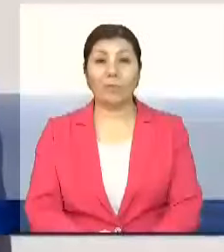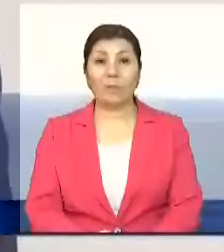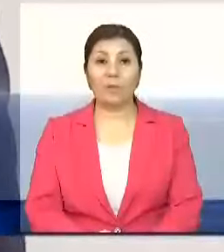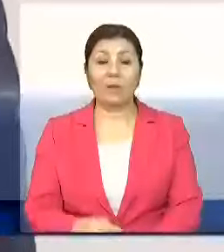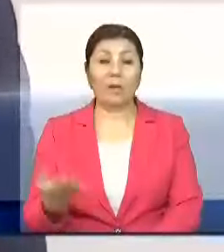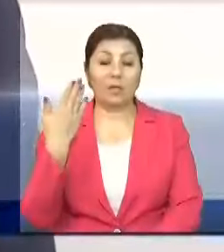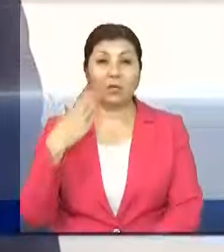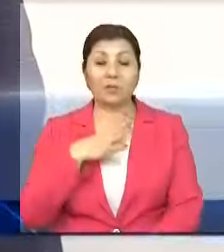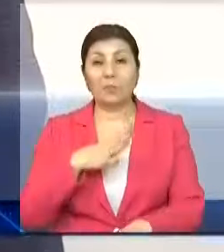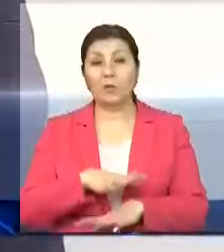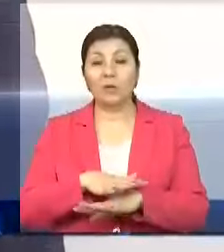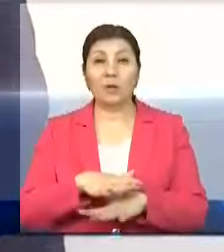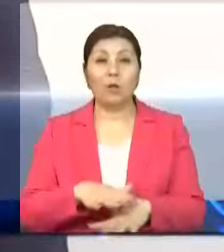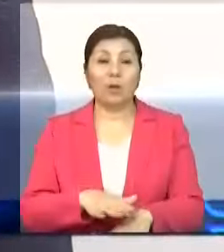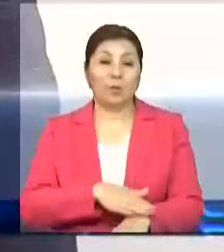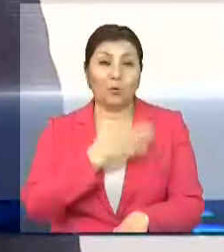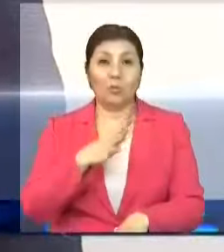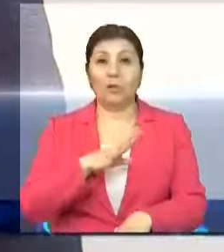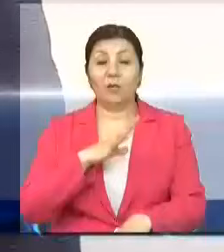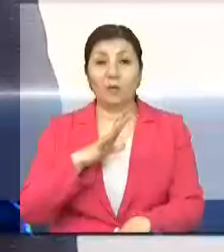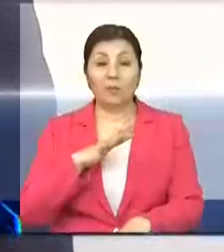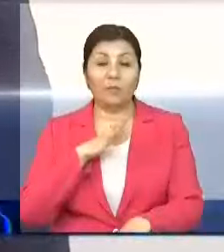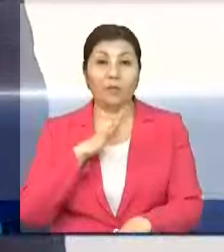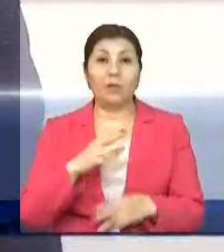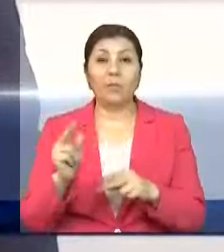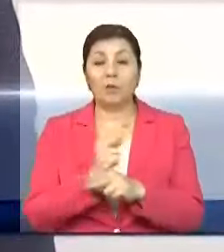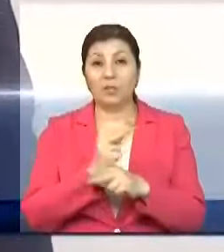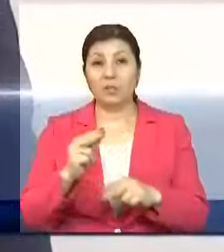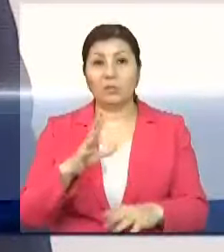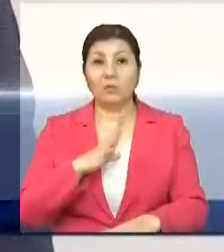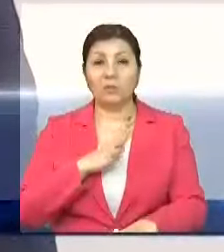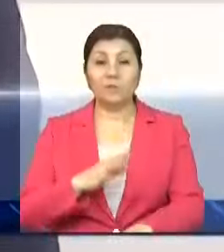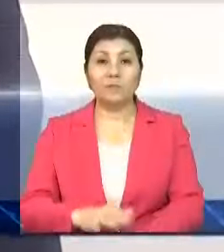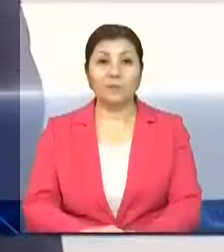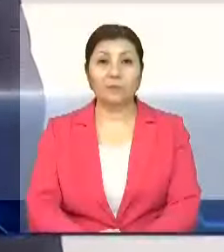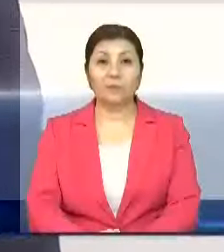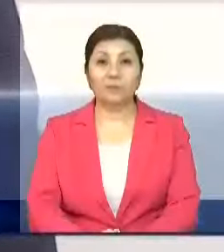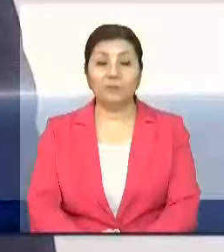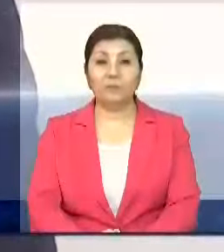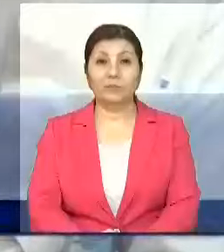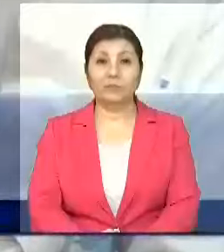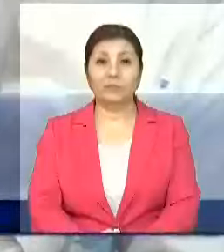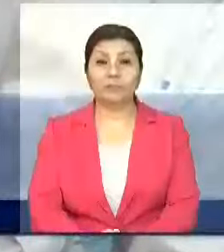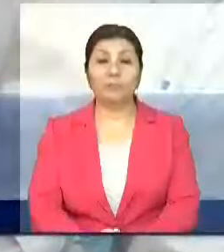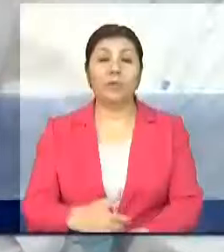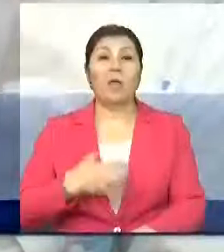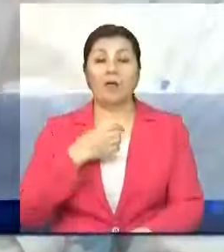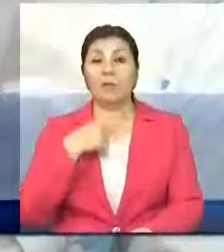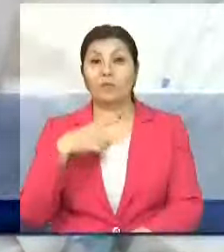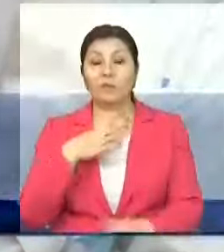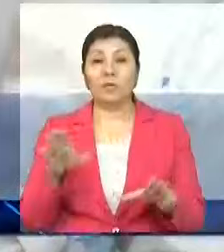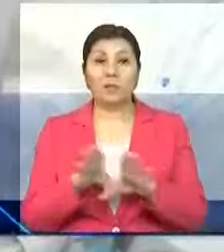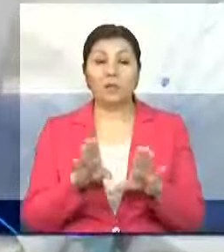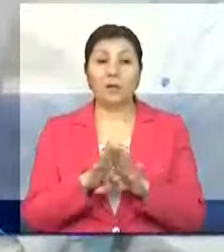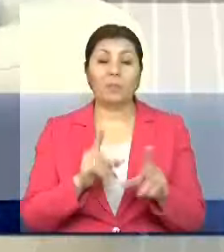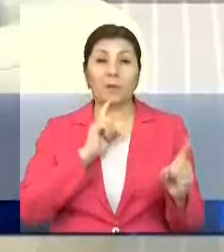там разрезы очень большие, и восстановление тоже, реабилитация пациента тоже происходит как бы длительное время. Важно подчеркнуть, что также в